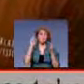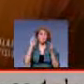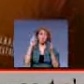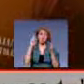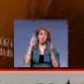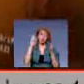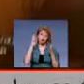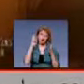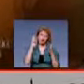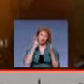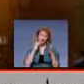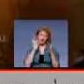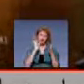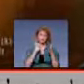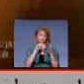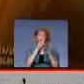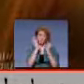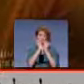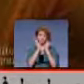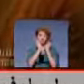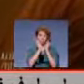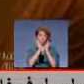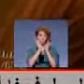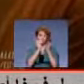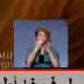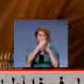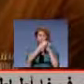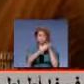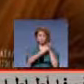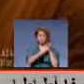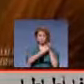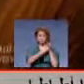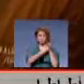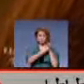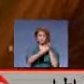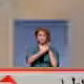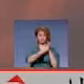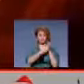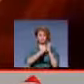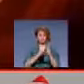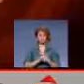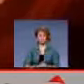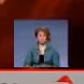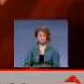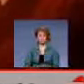تاني قال لي حضرتك اصلا القران انت بتشغله ده هو بيخلي لو حاجه موجوده في قلب البيت هيجي اكتر.